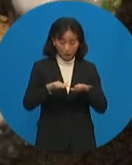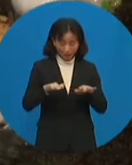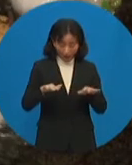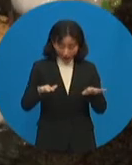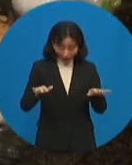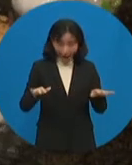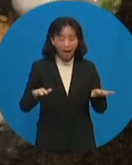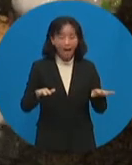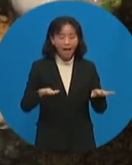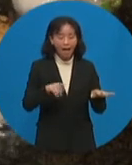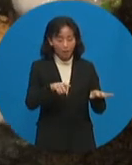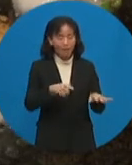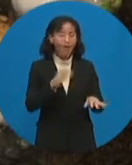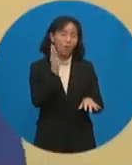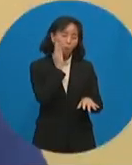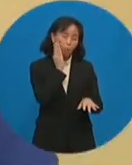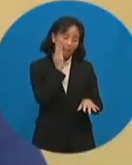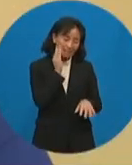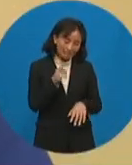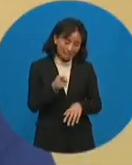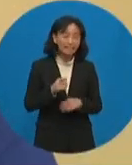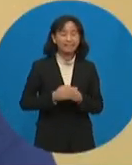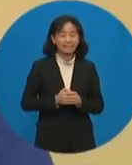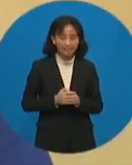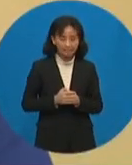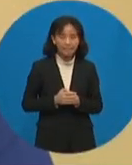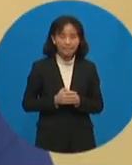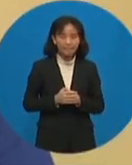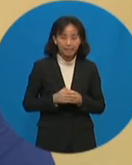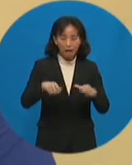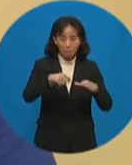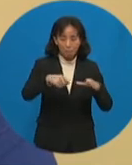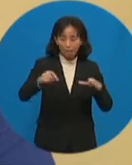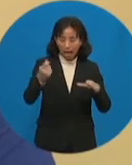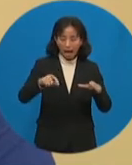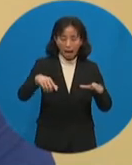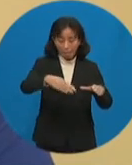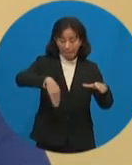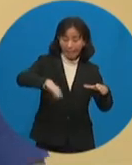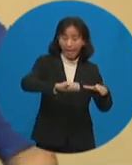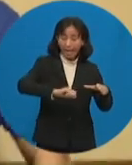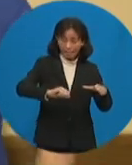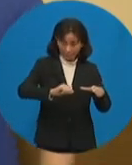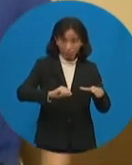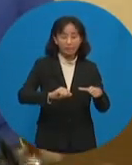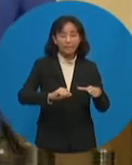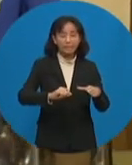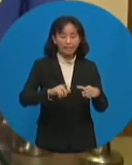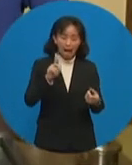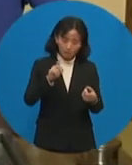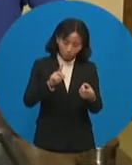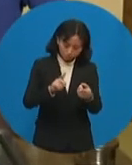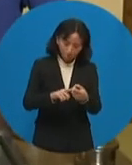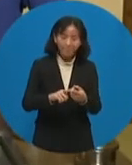ですね、これはもう旨味になるんで、はい、後でもんじゃ入れた時にその旨味が、 美味しそうですね。